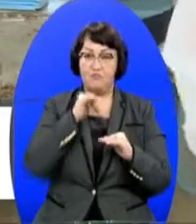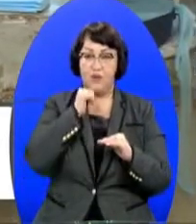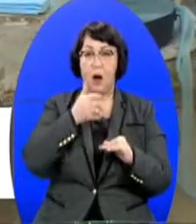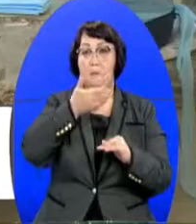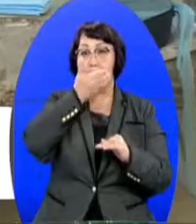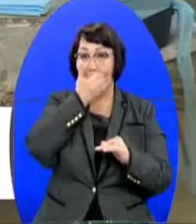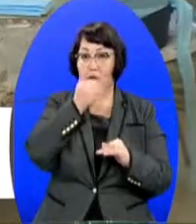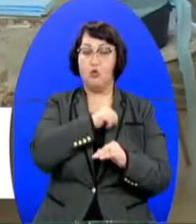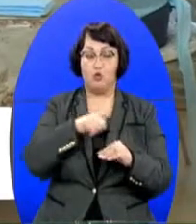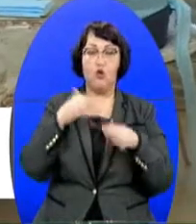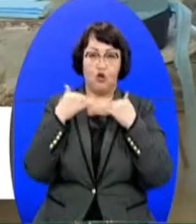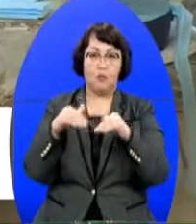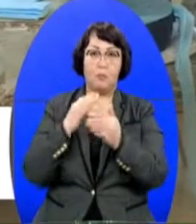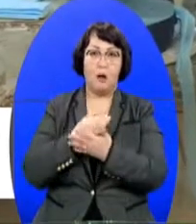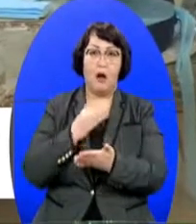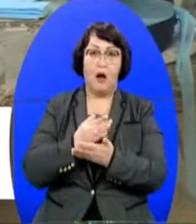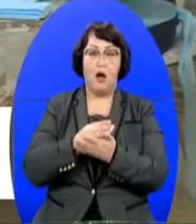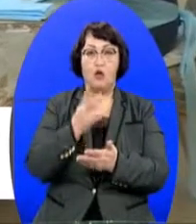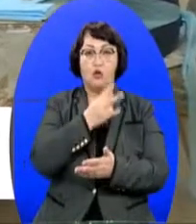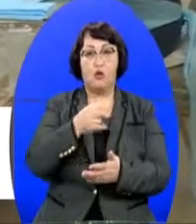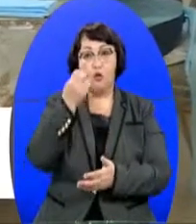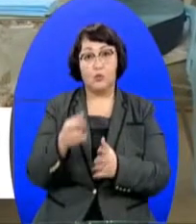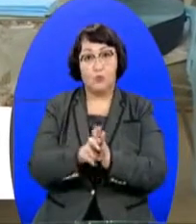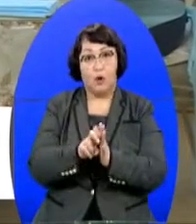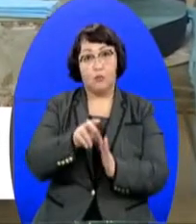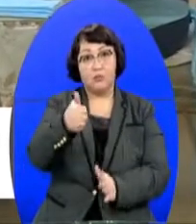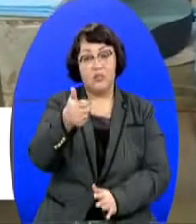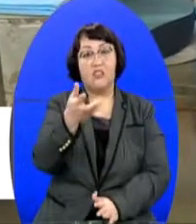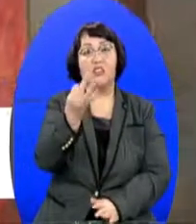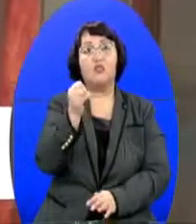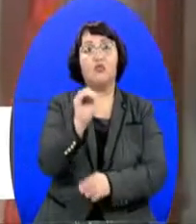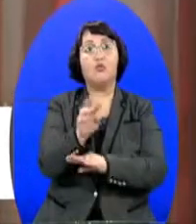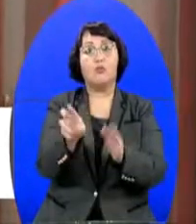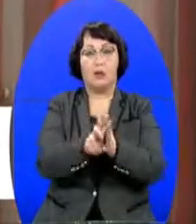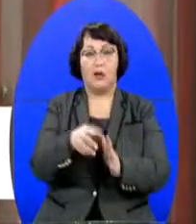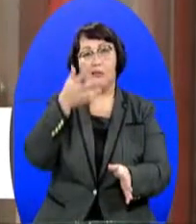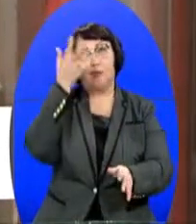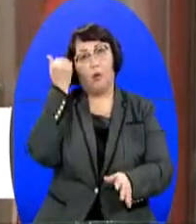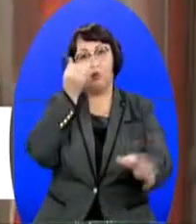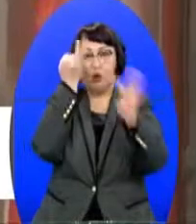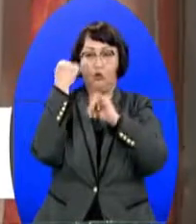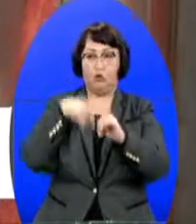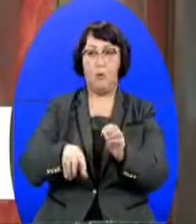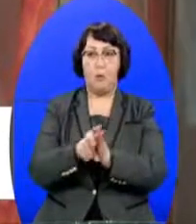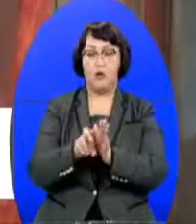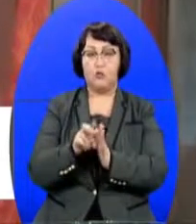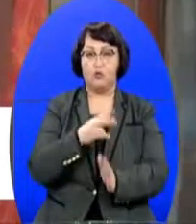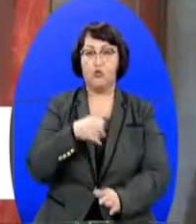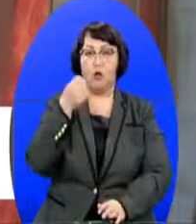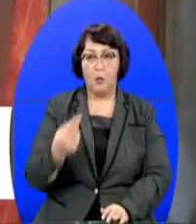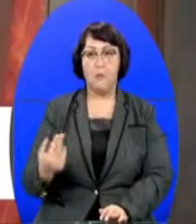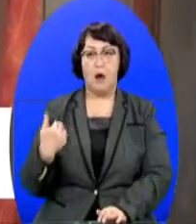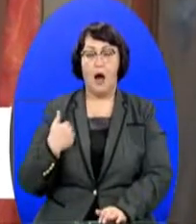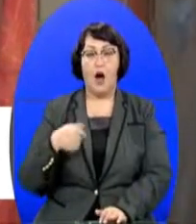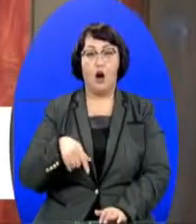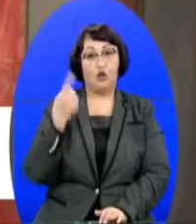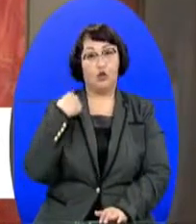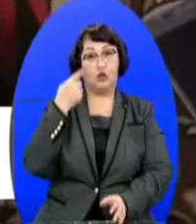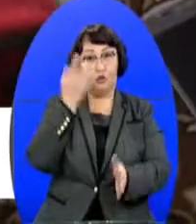хувьд? Нөөцийн хувьд ямар ч байсан нэг 5-7 хоногийн нөөцтэй байна. Өчигдөрлөхөд төмөр замаар зорчиж байсан 7